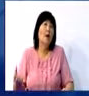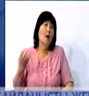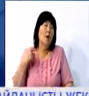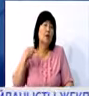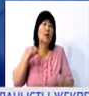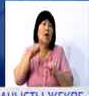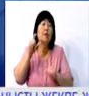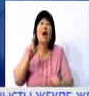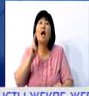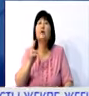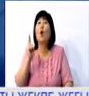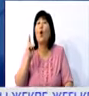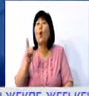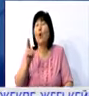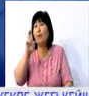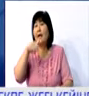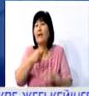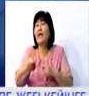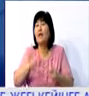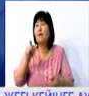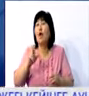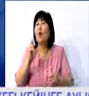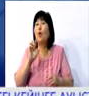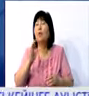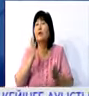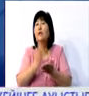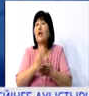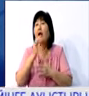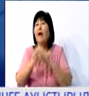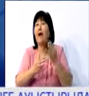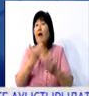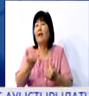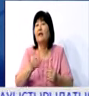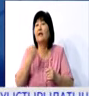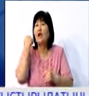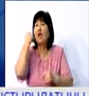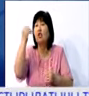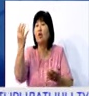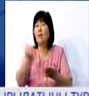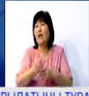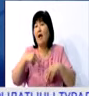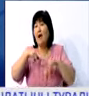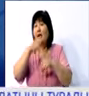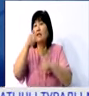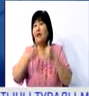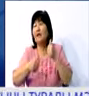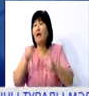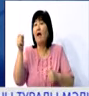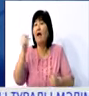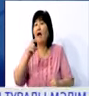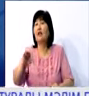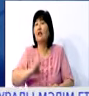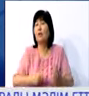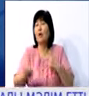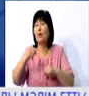Қызылордалық боксшы Қамшыбек Қоңқабаев ел президентінің кубогы үшін өткен халықаралық турнирдің жеңімпазы атанды. Астанадағы байрақты бәсекеден алтын медальмен